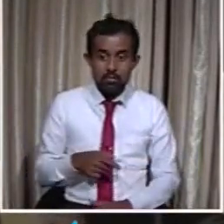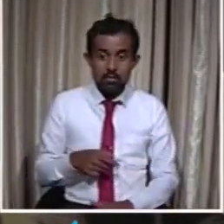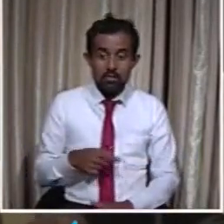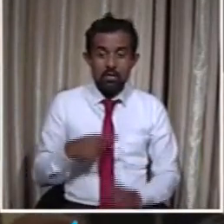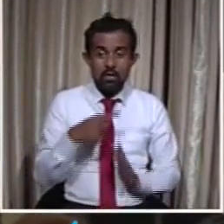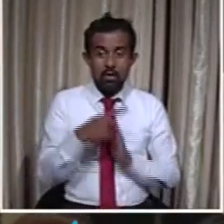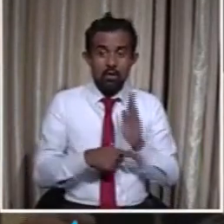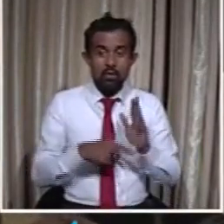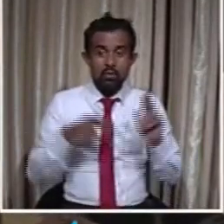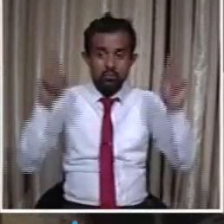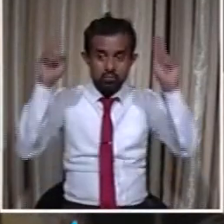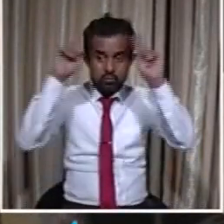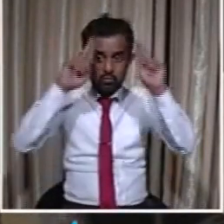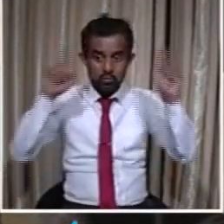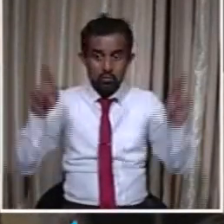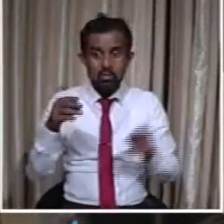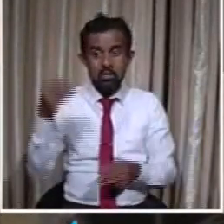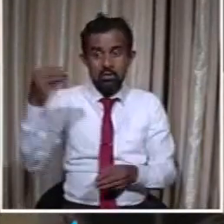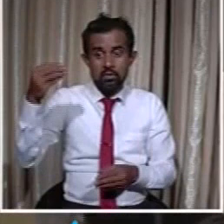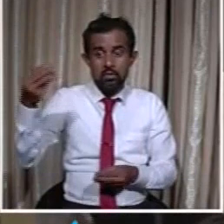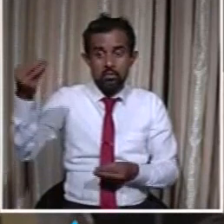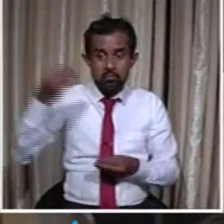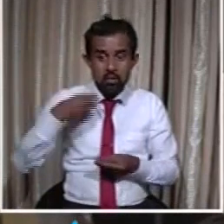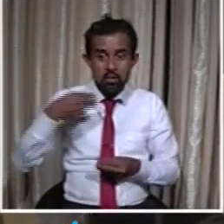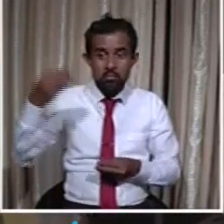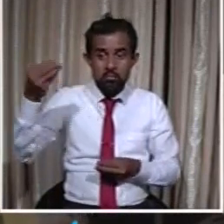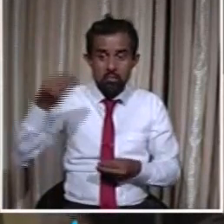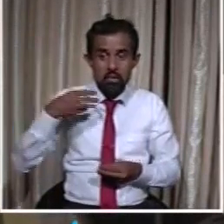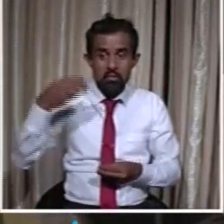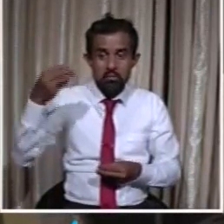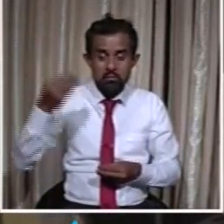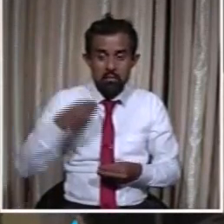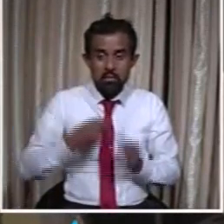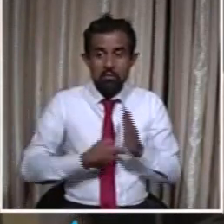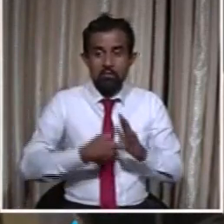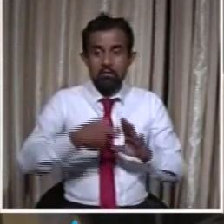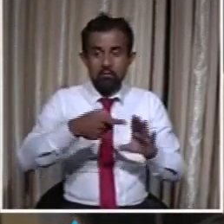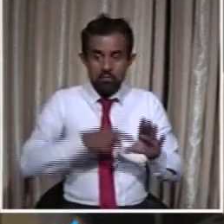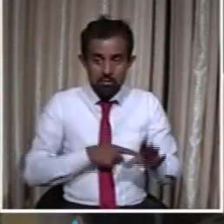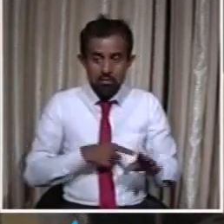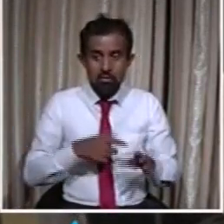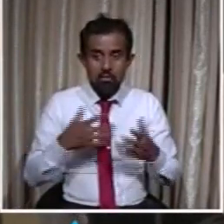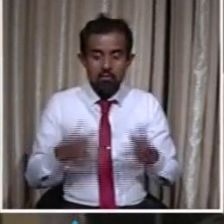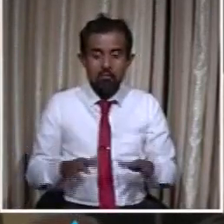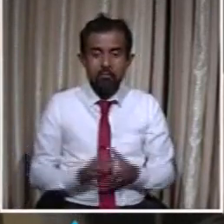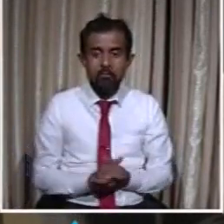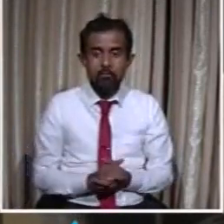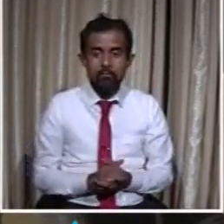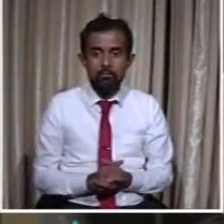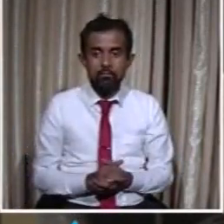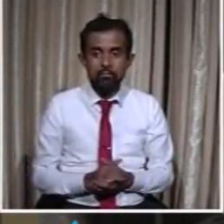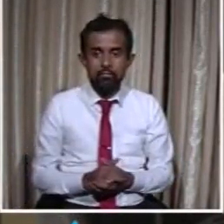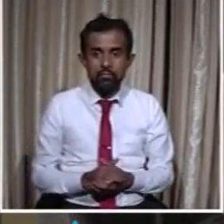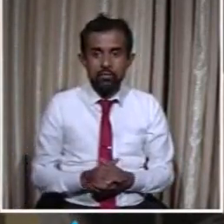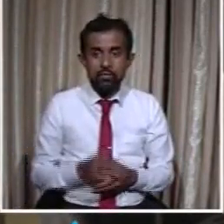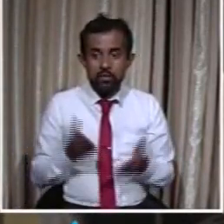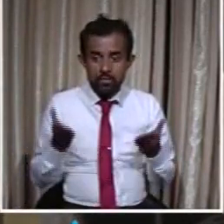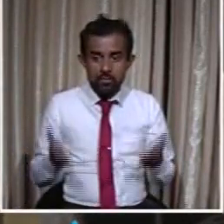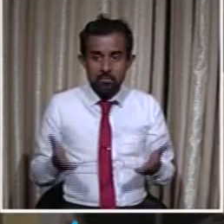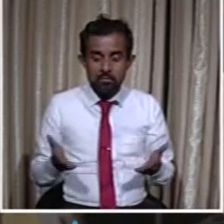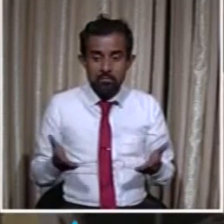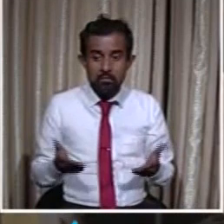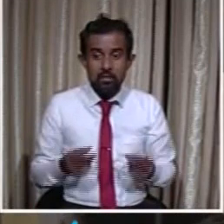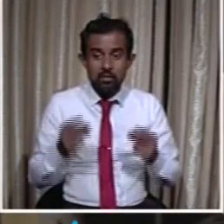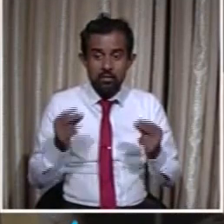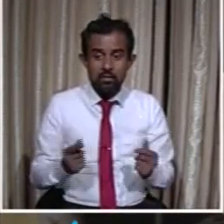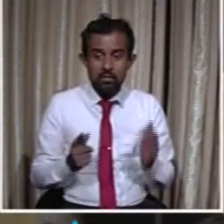வாங்குவதற்காக ஏங்கி நிற்கின்ற ஒரு நாடாக இருப்பதற்கு மிக பிரதானமான காரணம் இந்த அவசர கால தடை சட்டமும் பயங்கரவாத